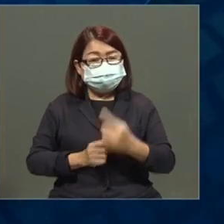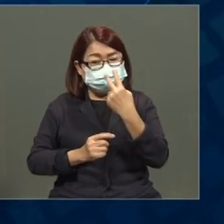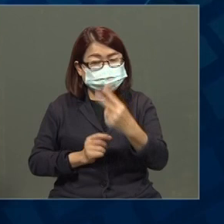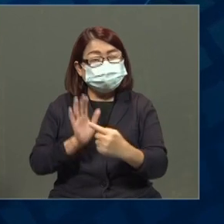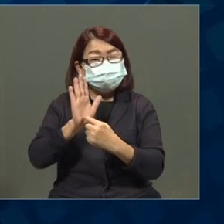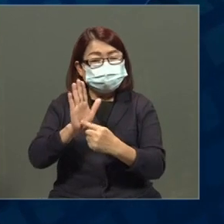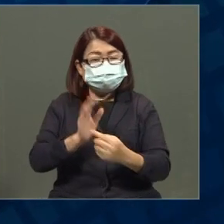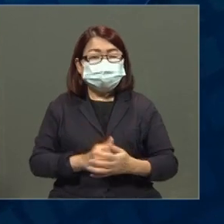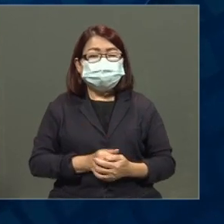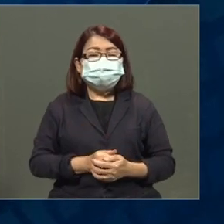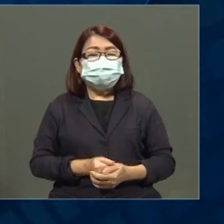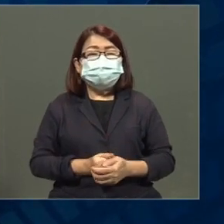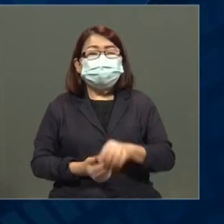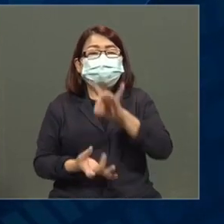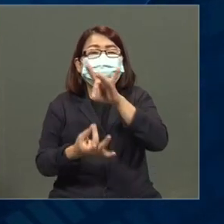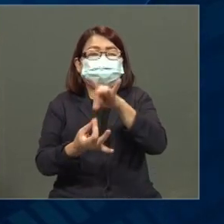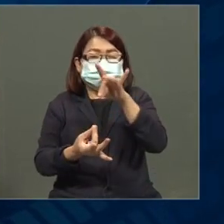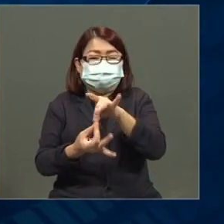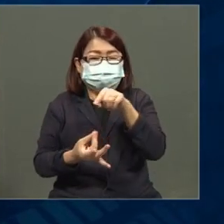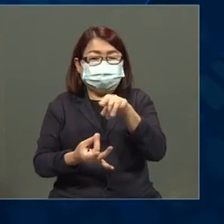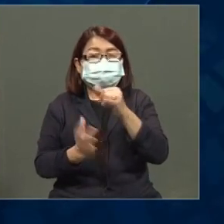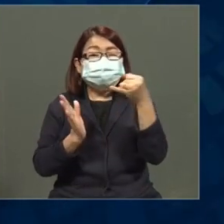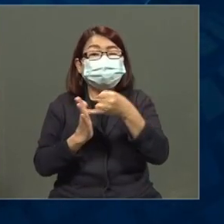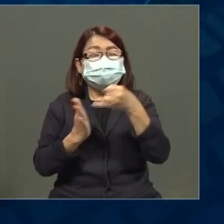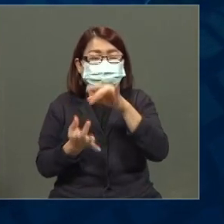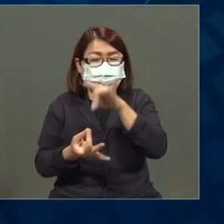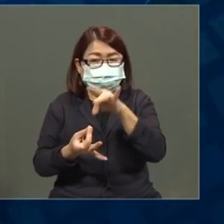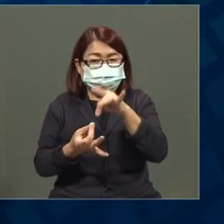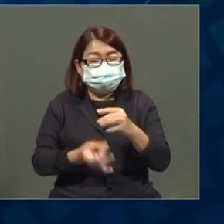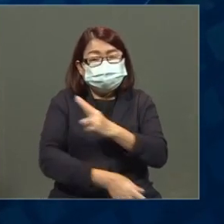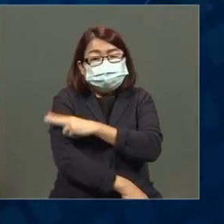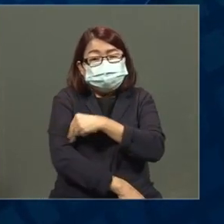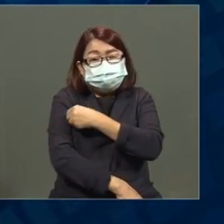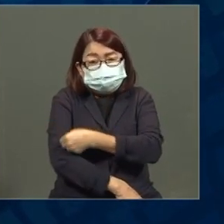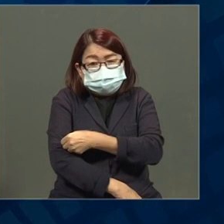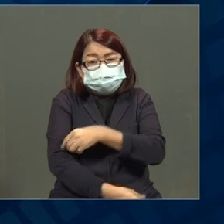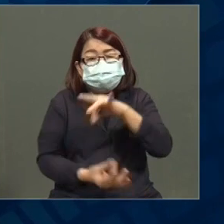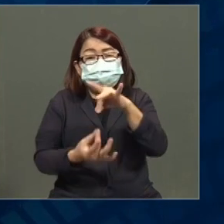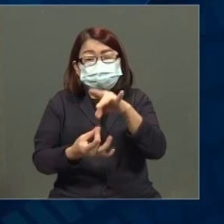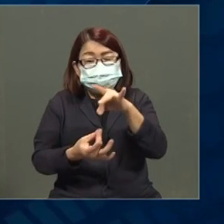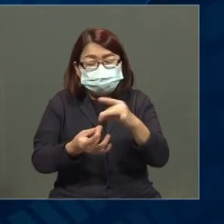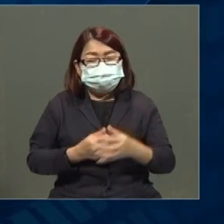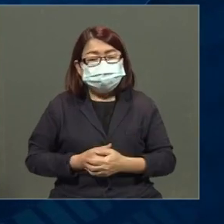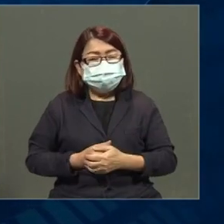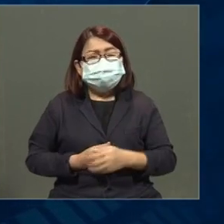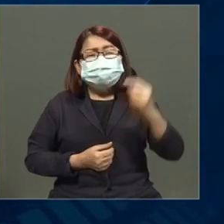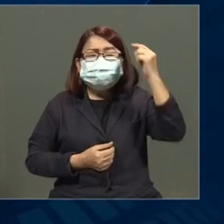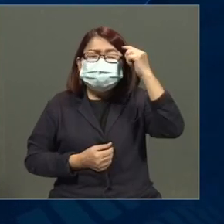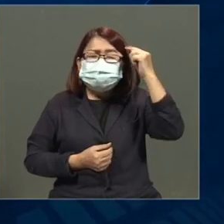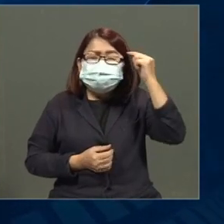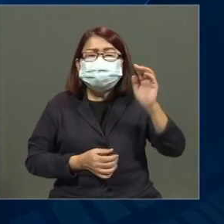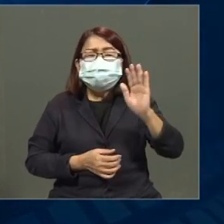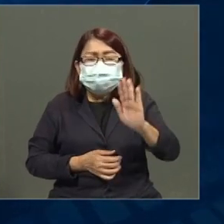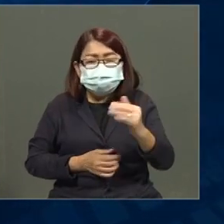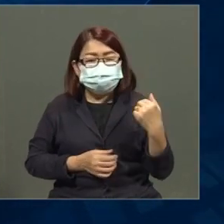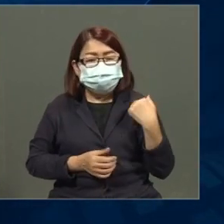างของสุโขทัยนะคะซึ่งท่านนายแพทย์สาธารณสุขจังหวัดสุโขทัยก็มีการคาดการณ์นะคะว่าจำนวนผู้ป่ว